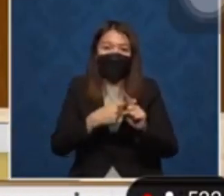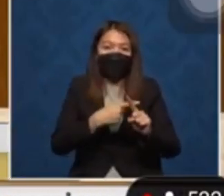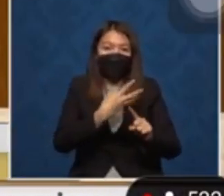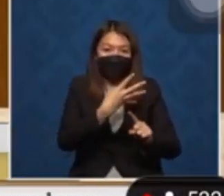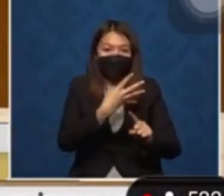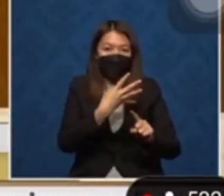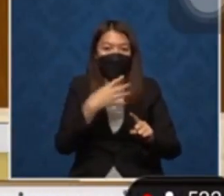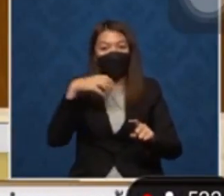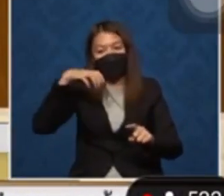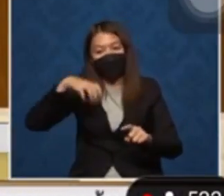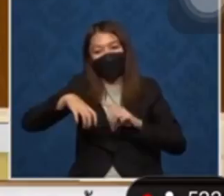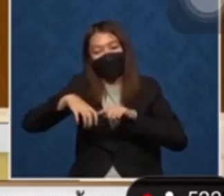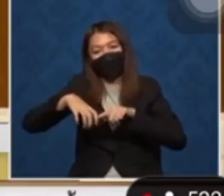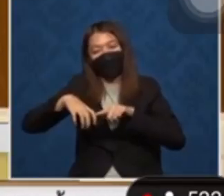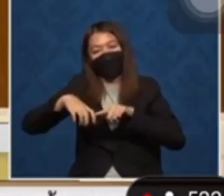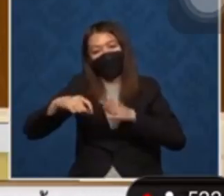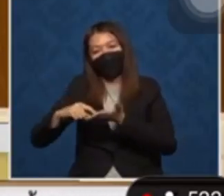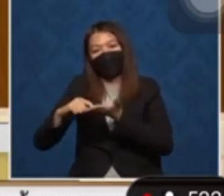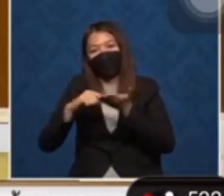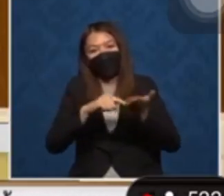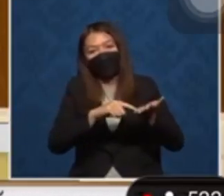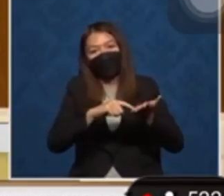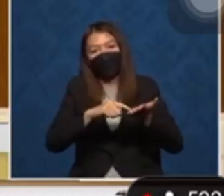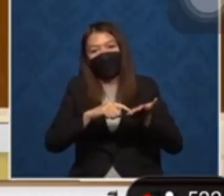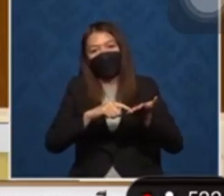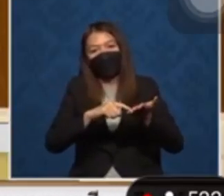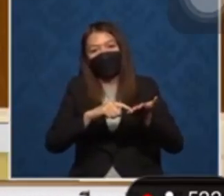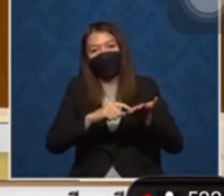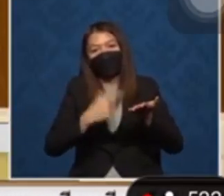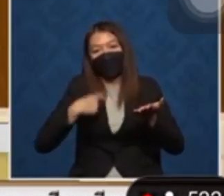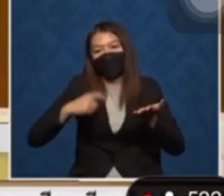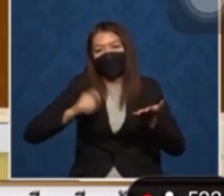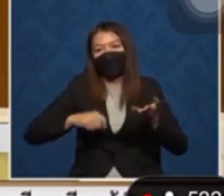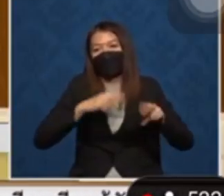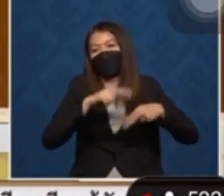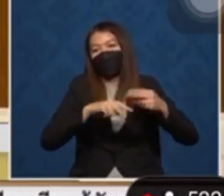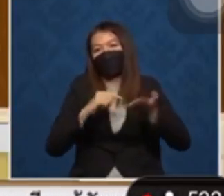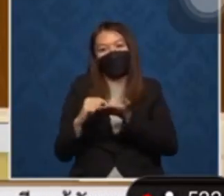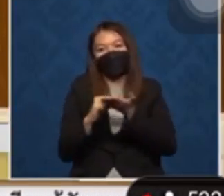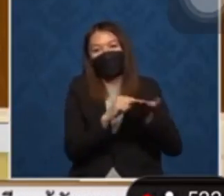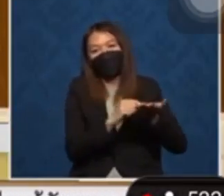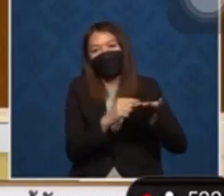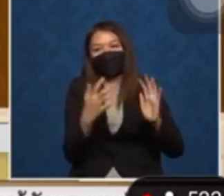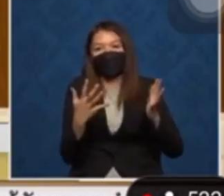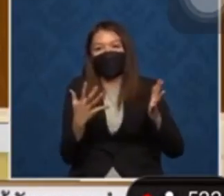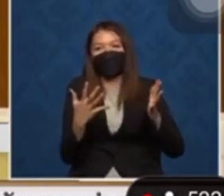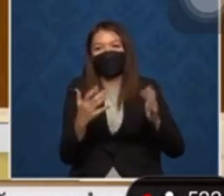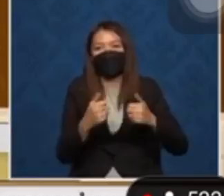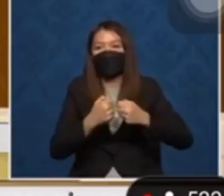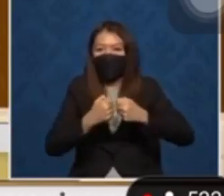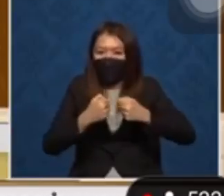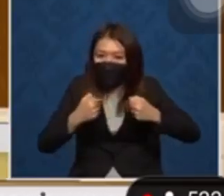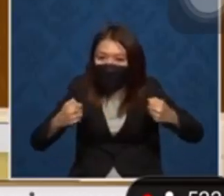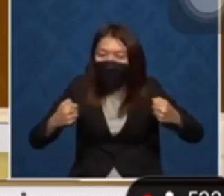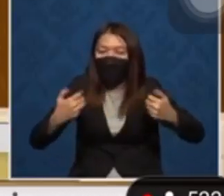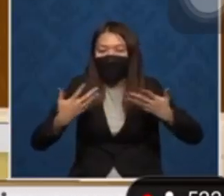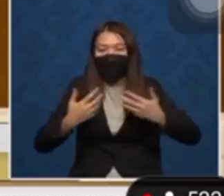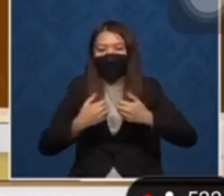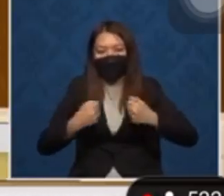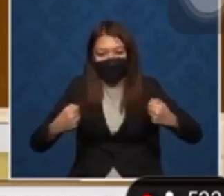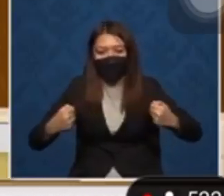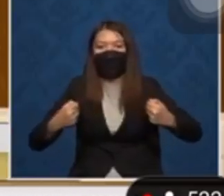เรื่องผังเมืองยังไม่ยื่นเอกสารใดๆมาสู่ศาลปกครองยังขอยืดระยะเวลาและขยายเวล